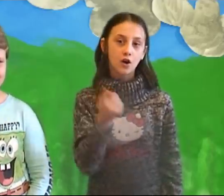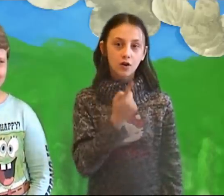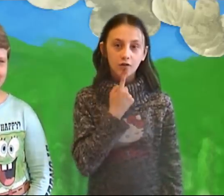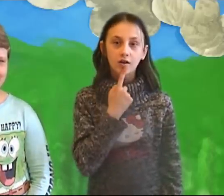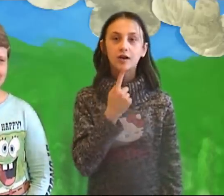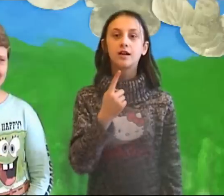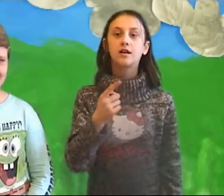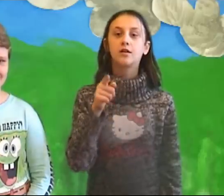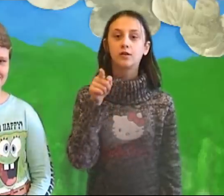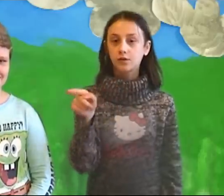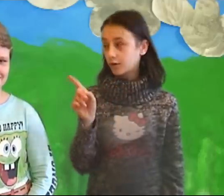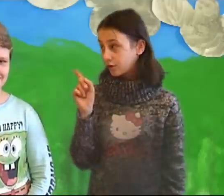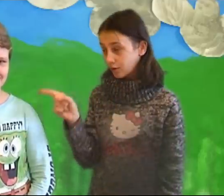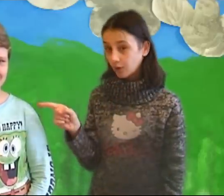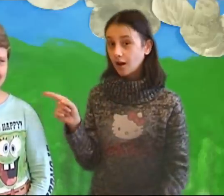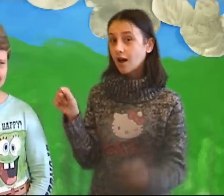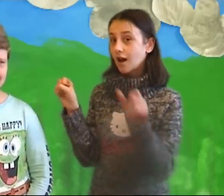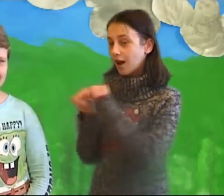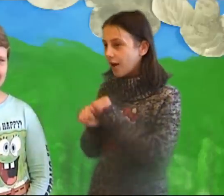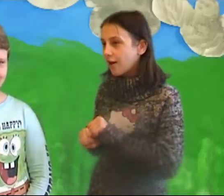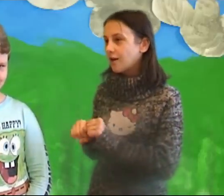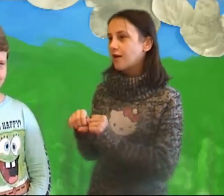bin gehörlos. Du auch?